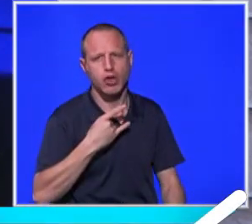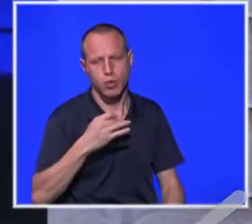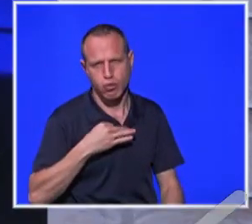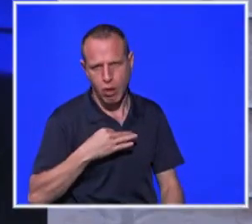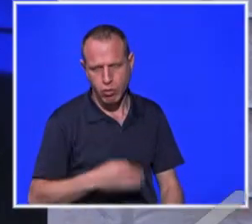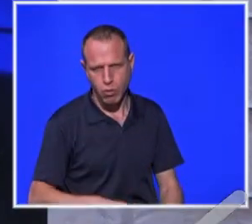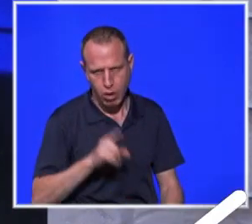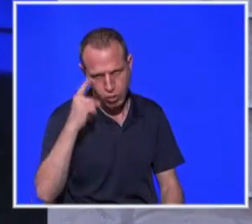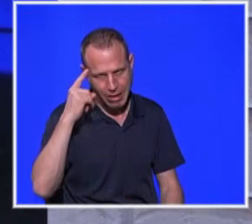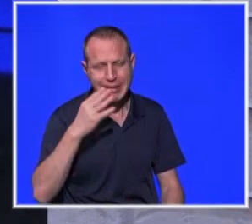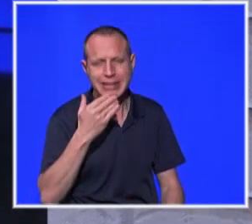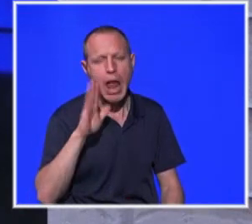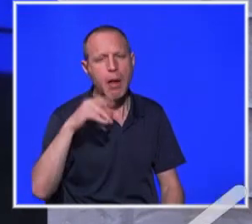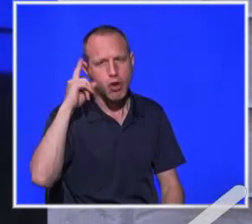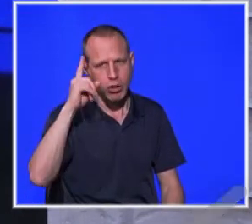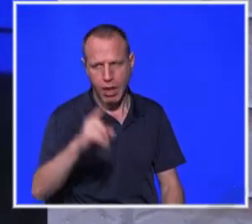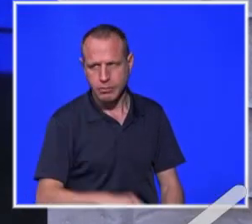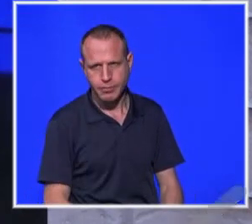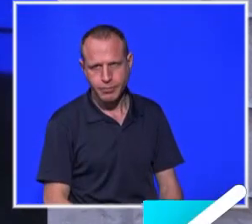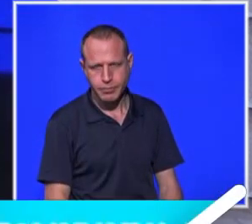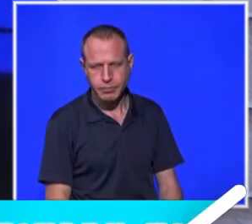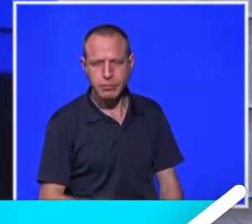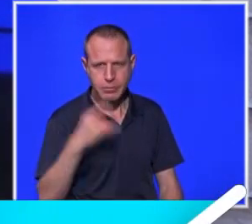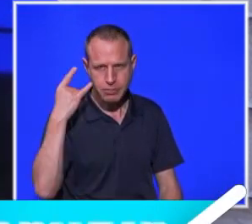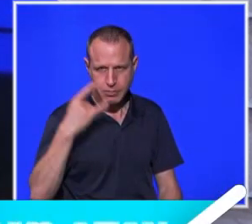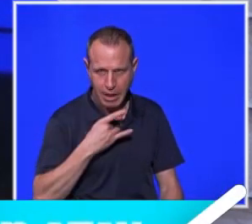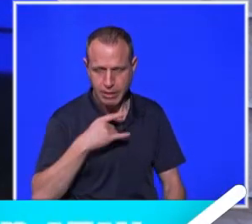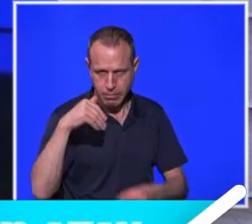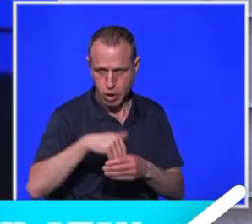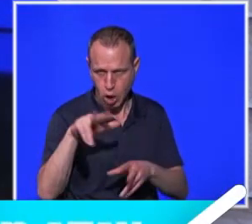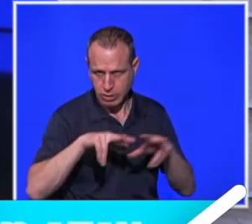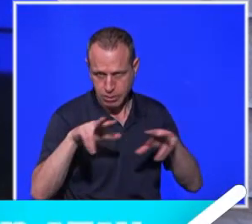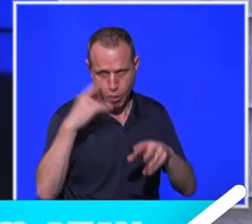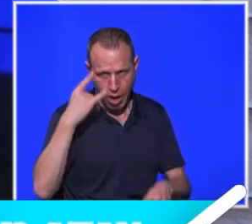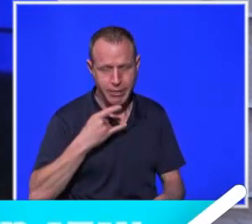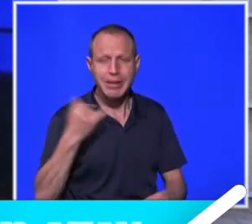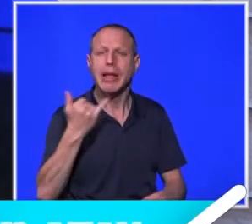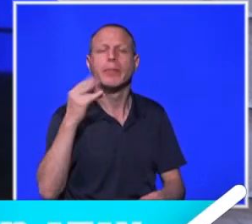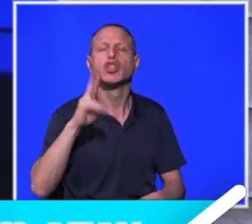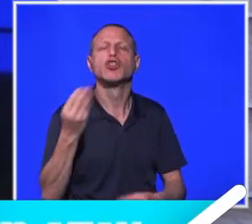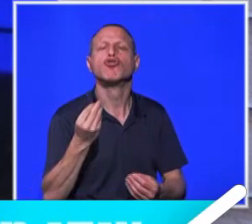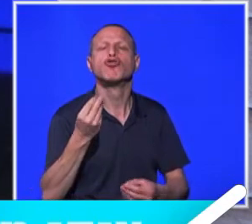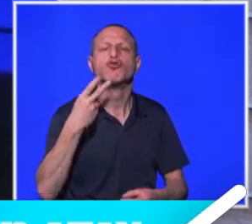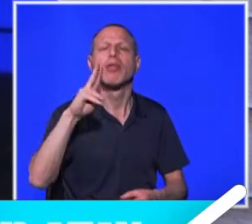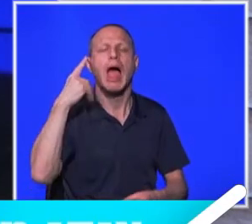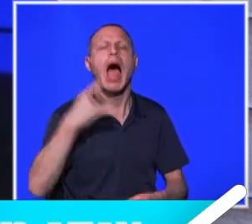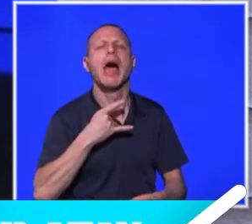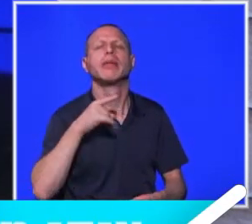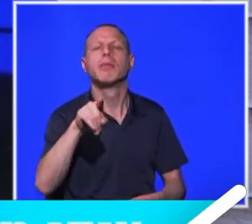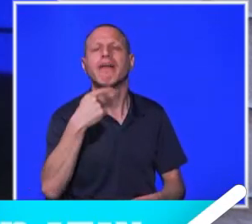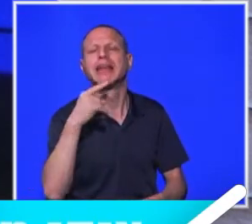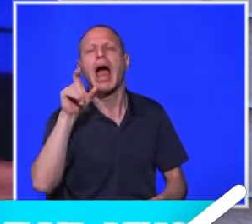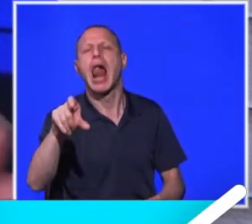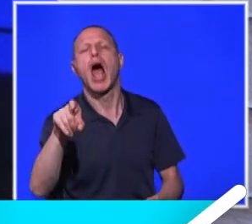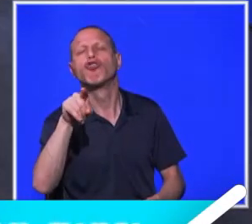גם, בתוך, ישראל גם יודע. כחרדי, בתוך הציבור חרדי, תמיד יהיה מישהו שיותר חרדי ממך ויגיד עליך שאתה לא חרדי,